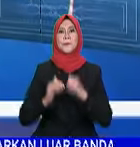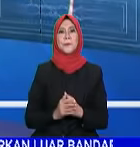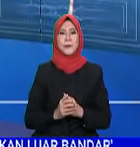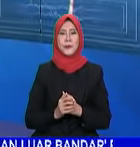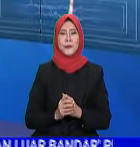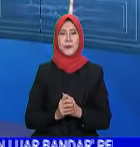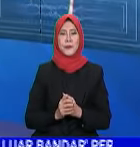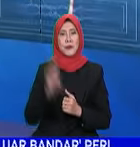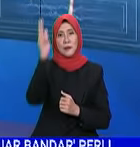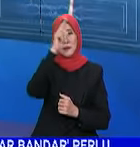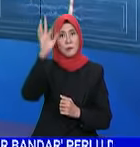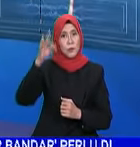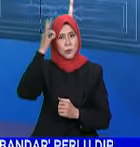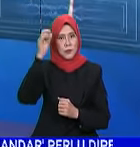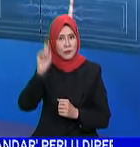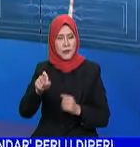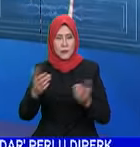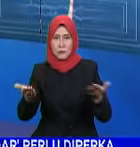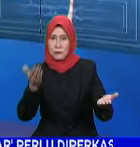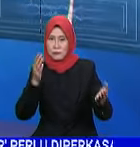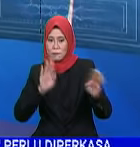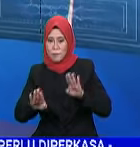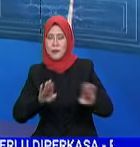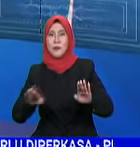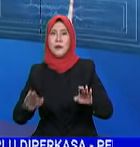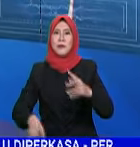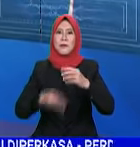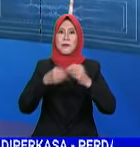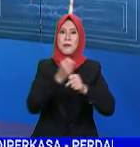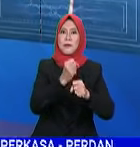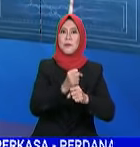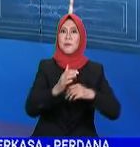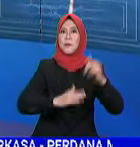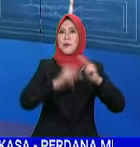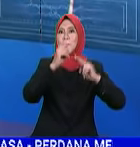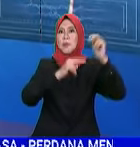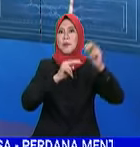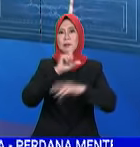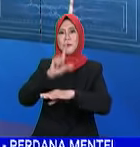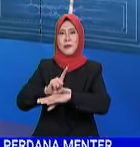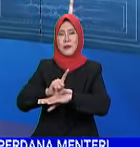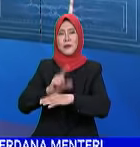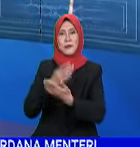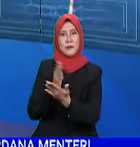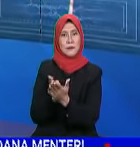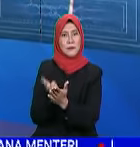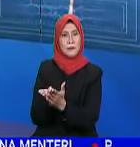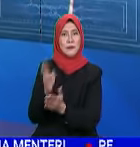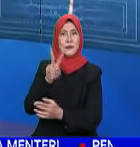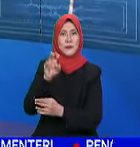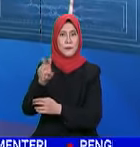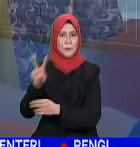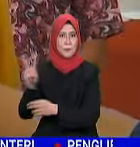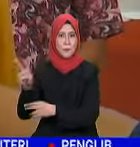Kerajaan Persekutuan diseru mempertimbangkan peruntukan tambahan untuk kerja-kerja pembangunan di Labuan menerusi bajet